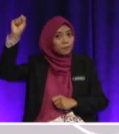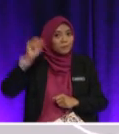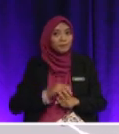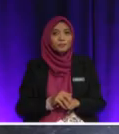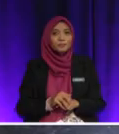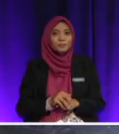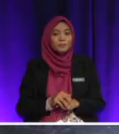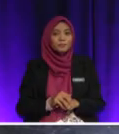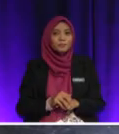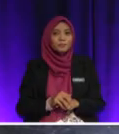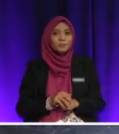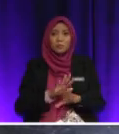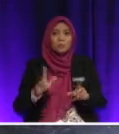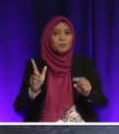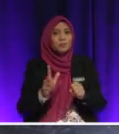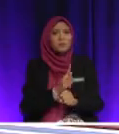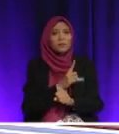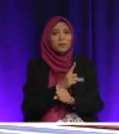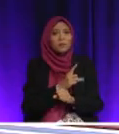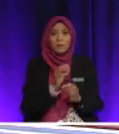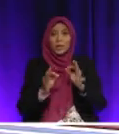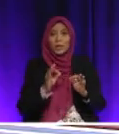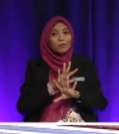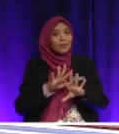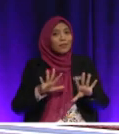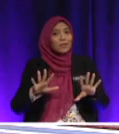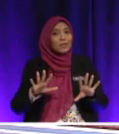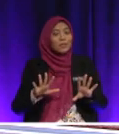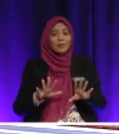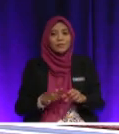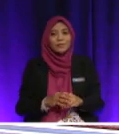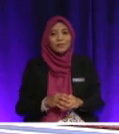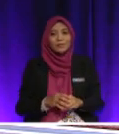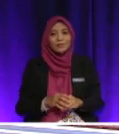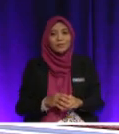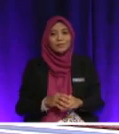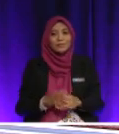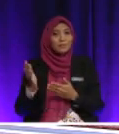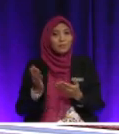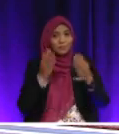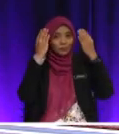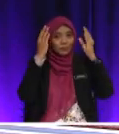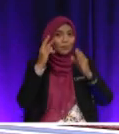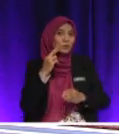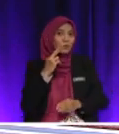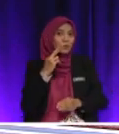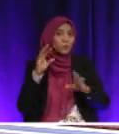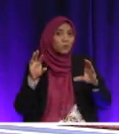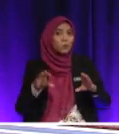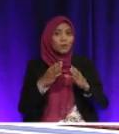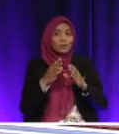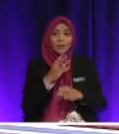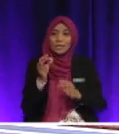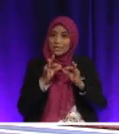ini ada rumusan dari murid tapi tak ada rumusan dari gurunya jadi untuk memberi rumusan pencak Siran murid